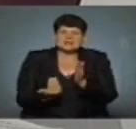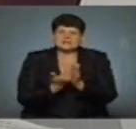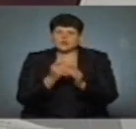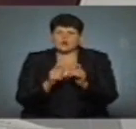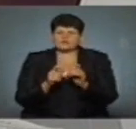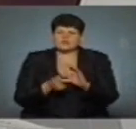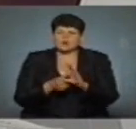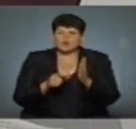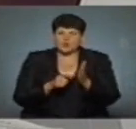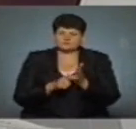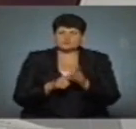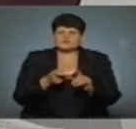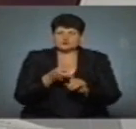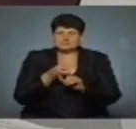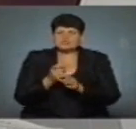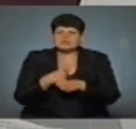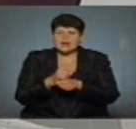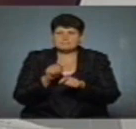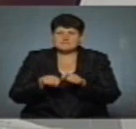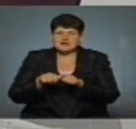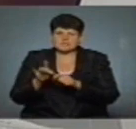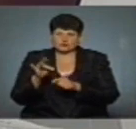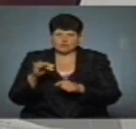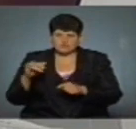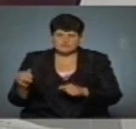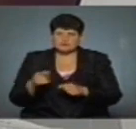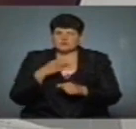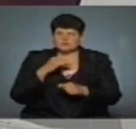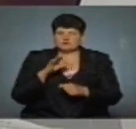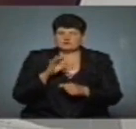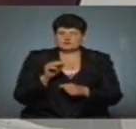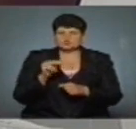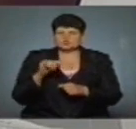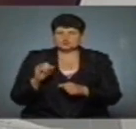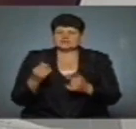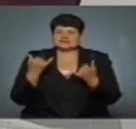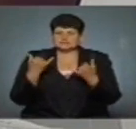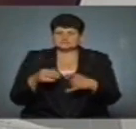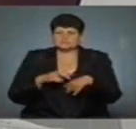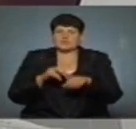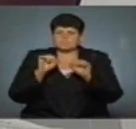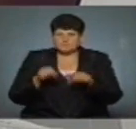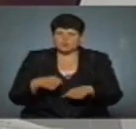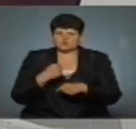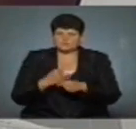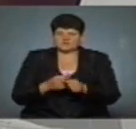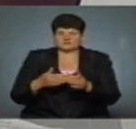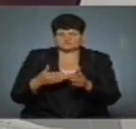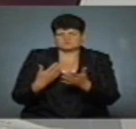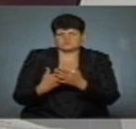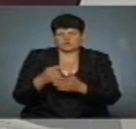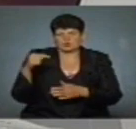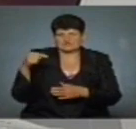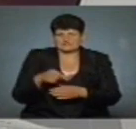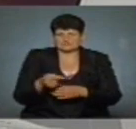корпус вірусологічної лабораторії. За словами директорки лабораторного центру Оксани Чайчук, тепер вірусологи зможуть робити до 1000 тестів